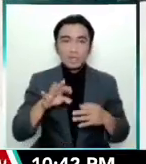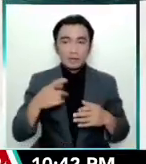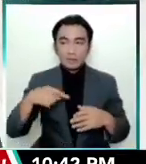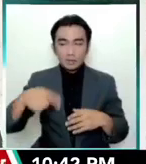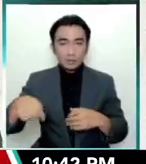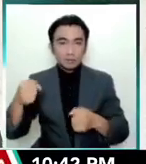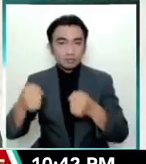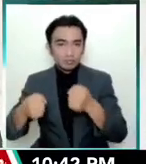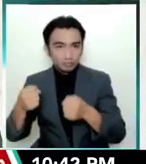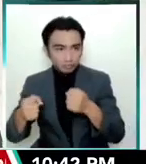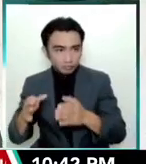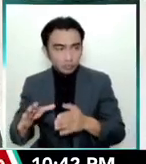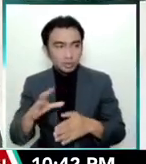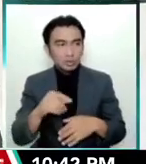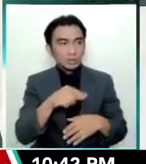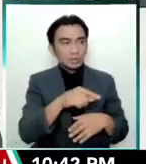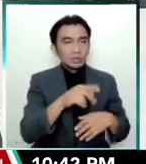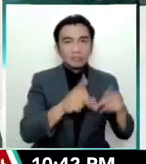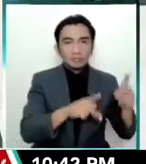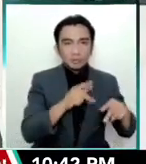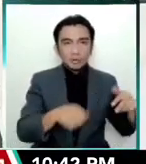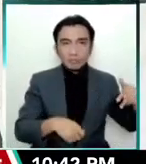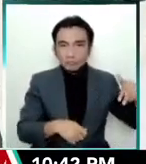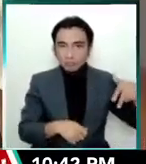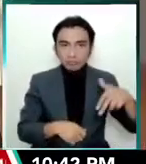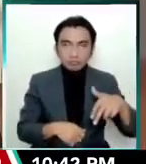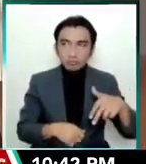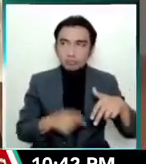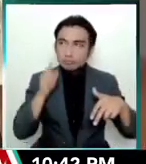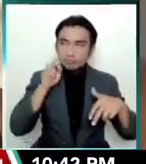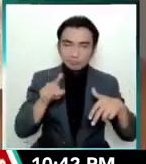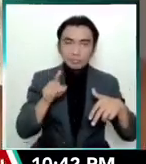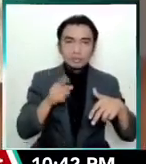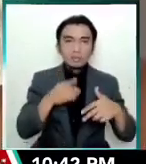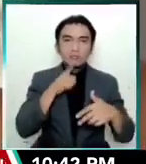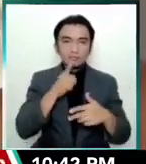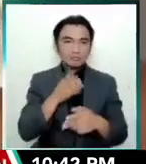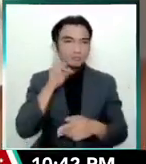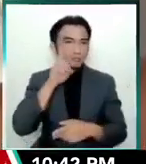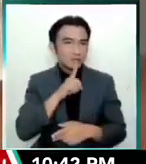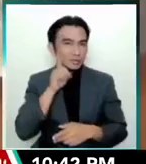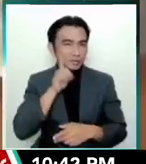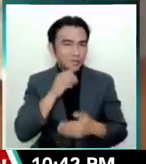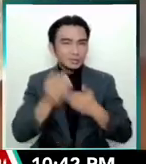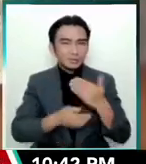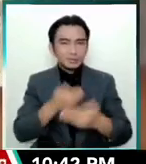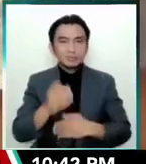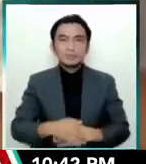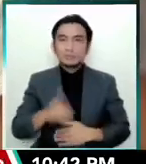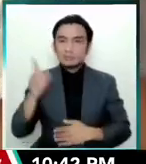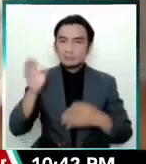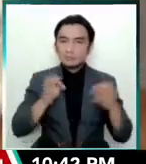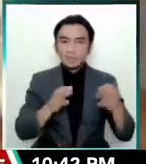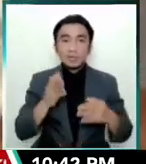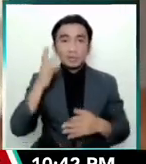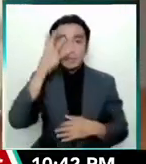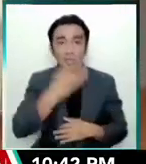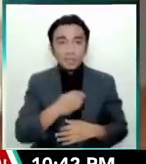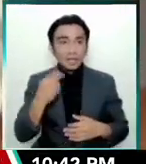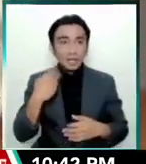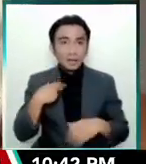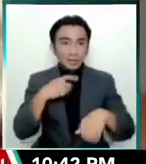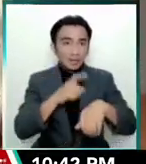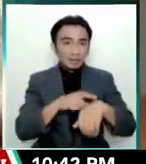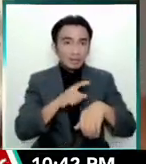ng mga tao na tumatawid, magiging maayos yung flow. Mas maganda kung may timer. At least parang yung visible siya. Kasi pagka